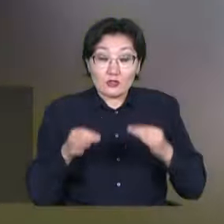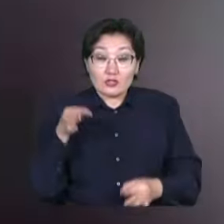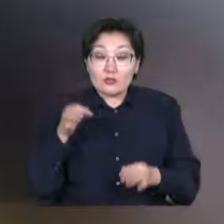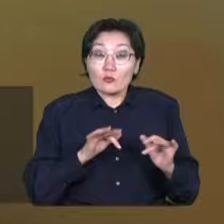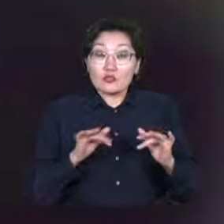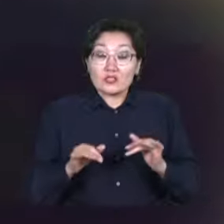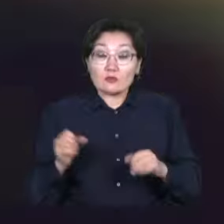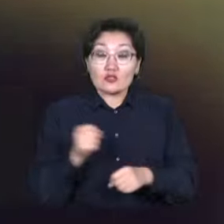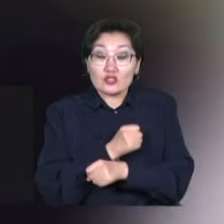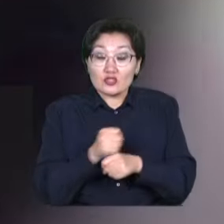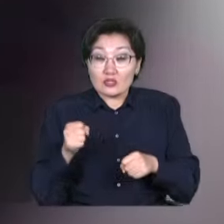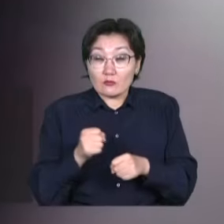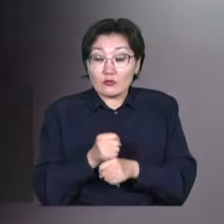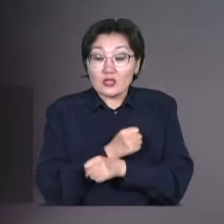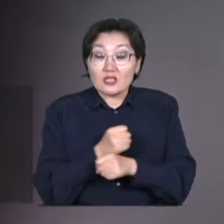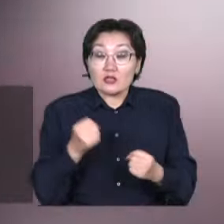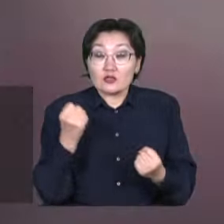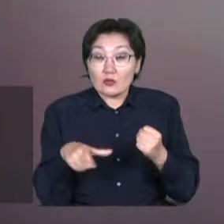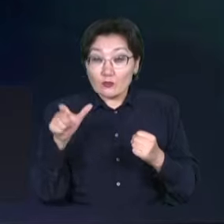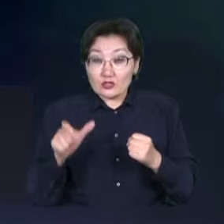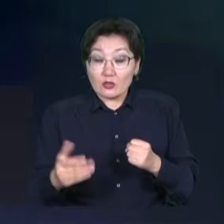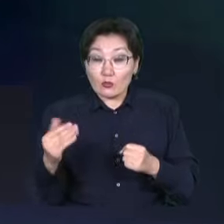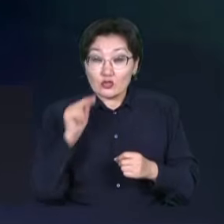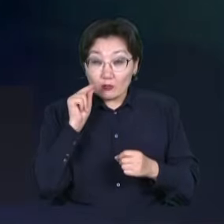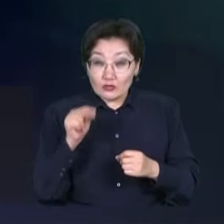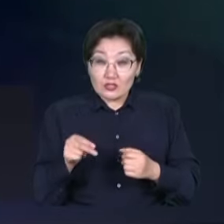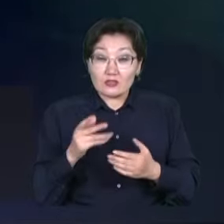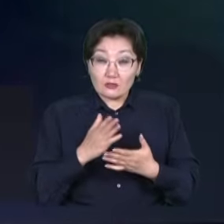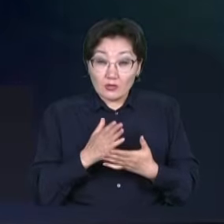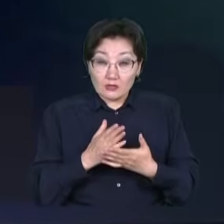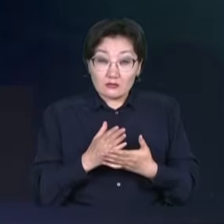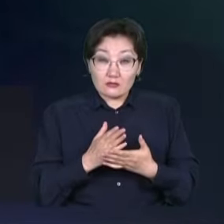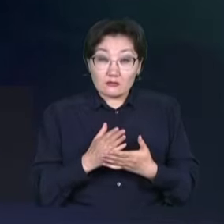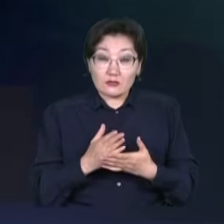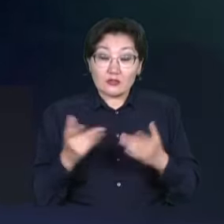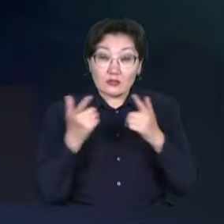қылмыстық істе соққа алған жүргізуші әйелде күдікті деп танылды деген қауесет бар.